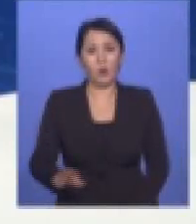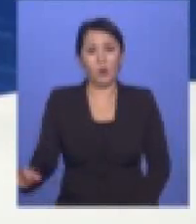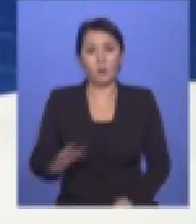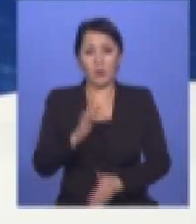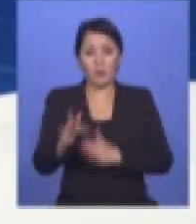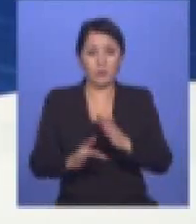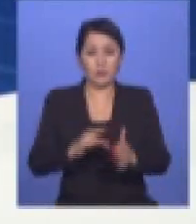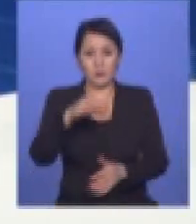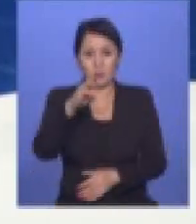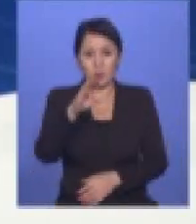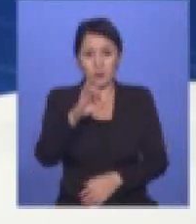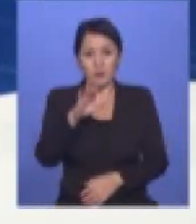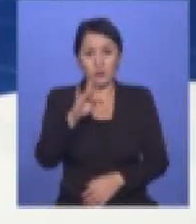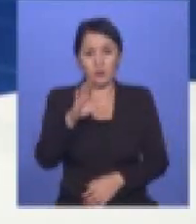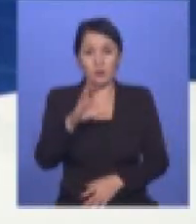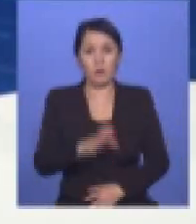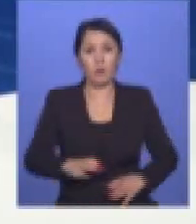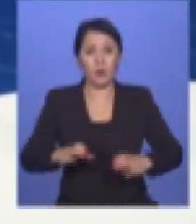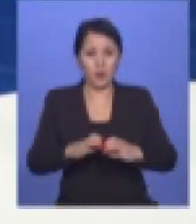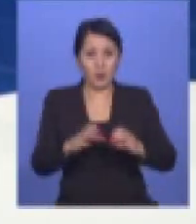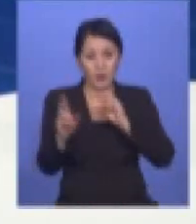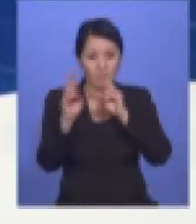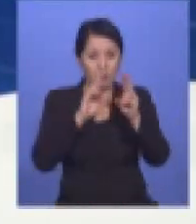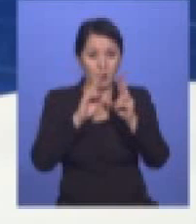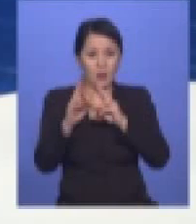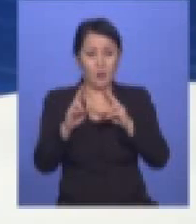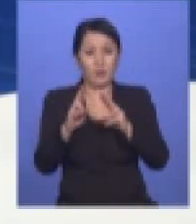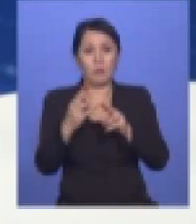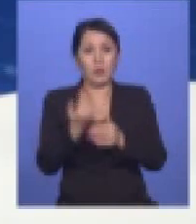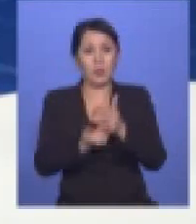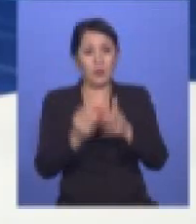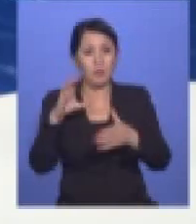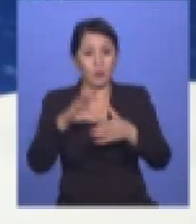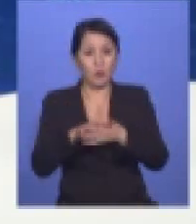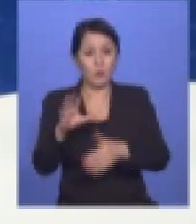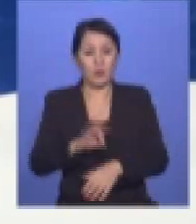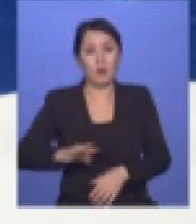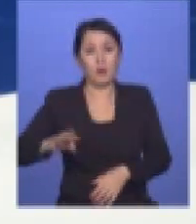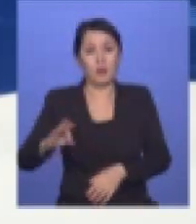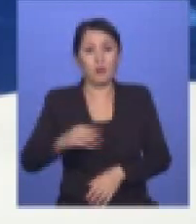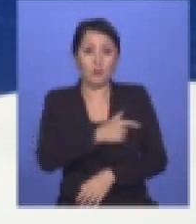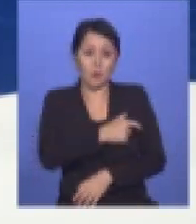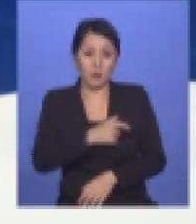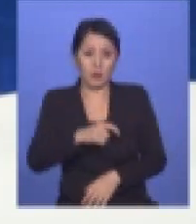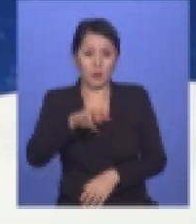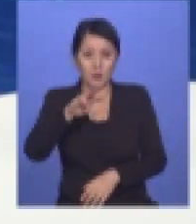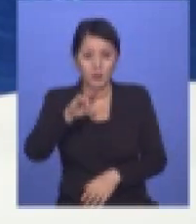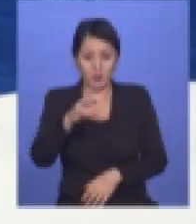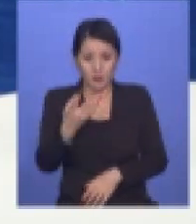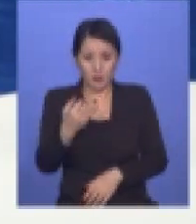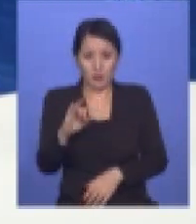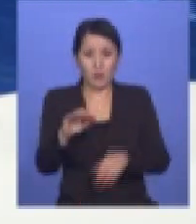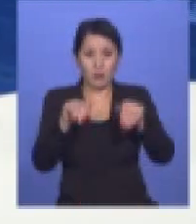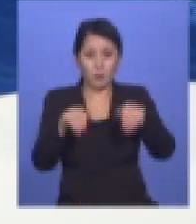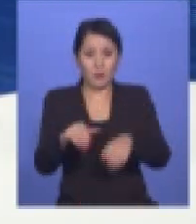Облыс орталығында Мирас қоғамдық кеңесінің кезекті отырысы өтті. Жиын барысында кеңес құрамы таныстырылып, облыстық мәслихат депутаты Ербақыт